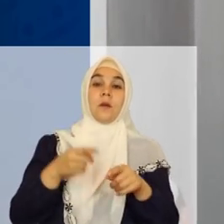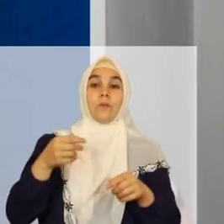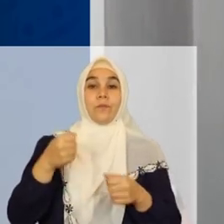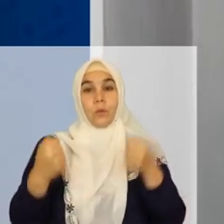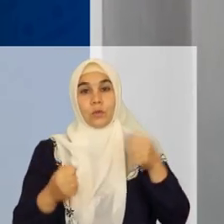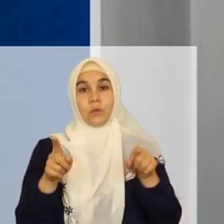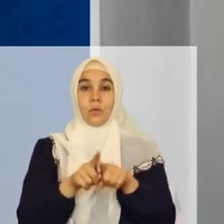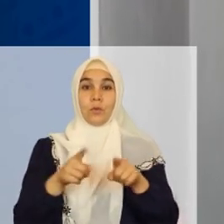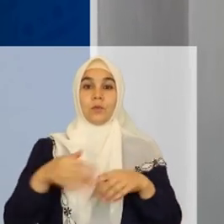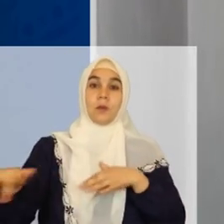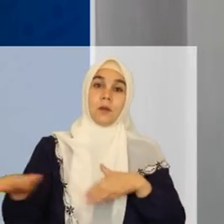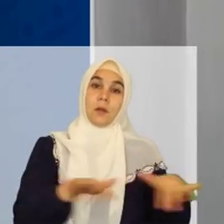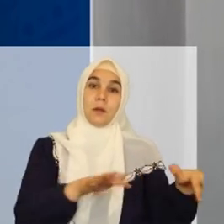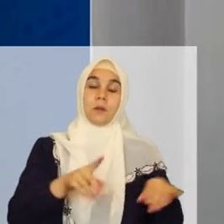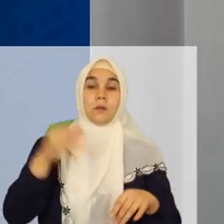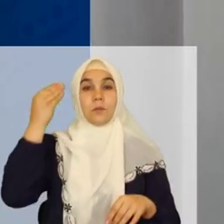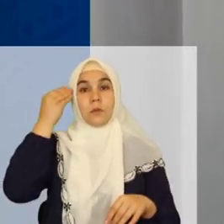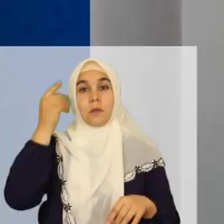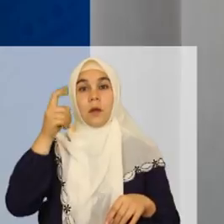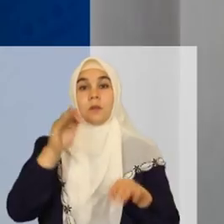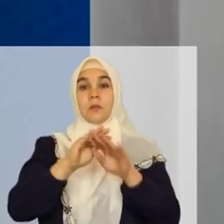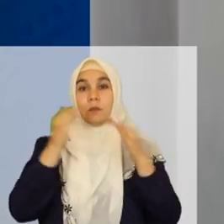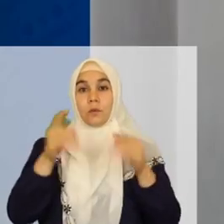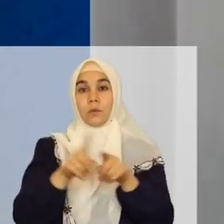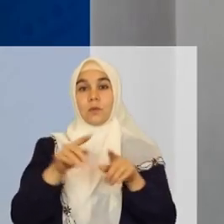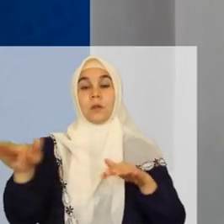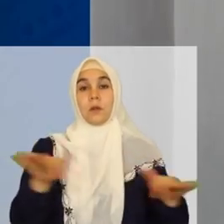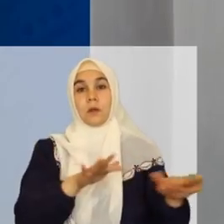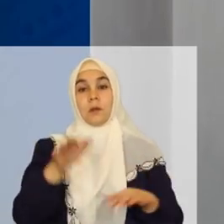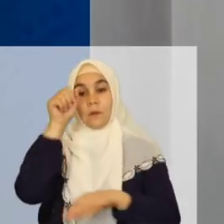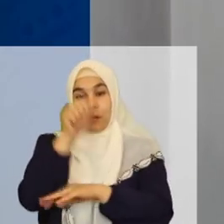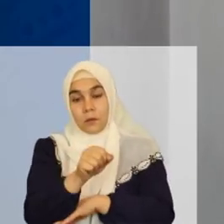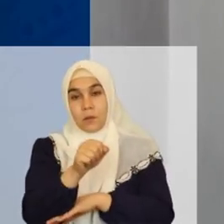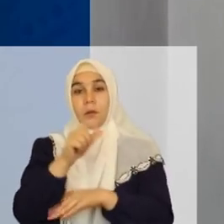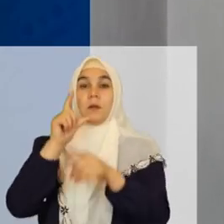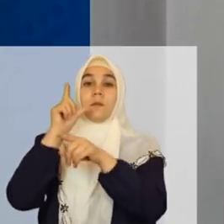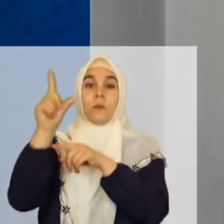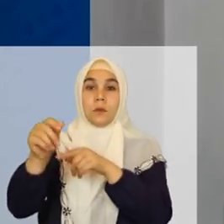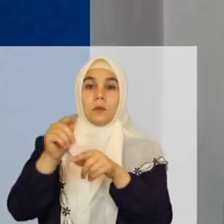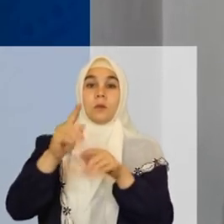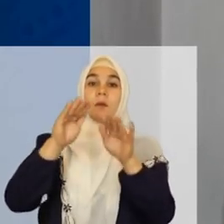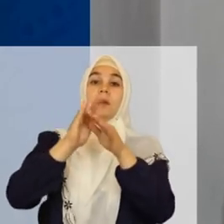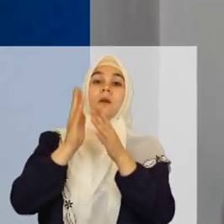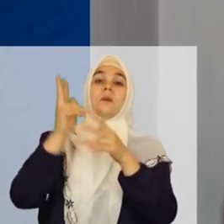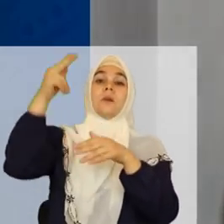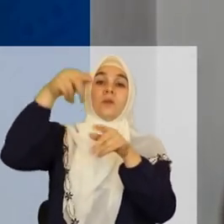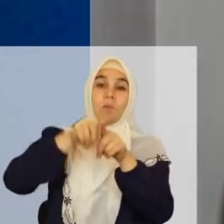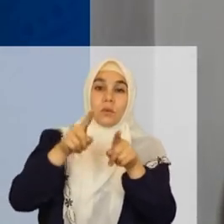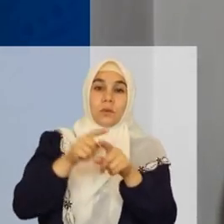məşəqqət, hərəkət. Həcdə özü hərəkət, tavab hərəkət, səy hərəkət, minaqa çıxış